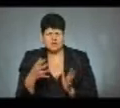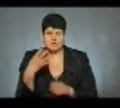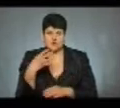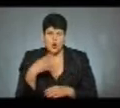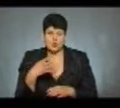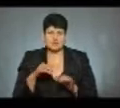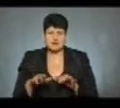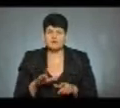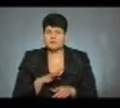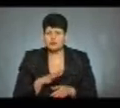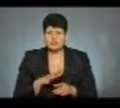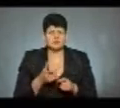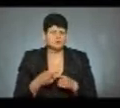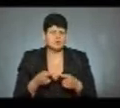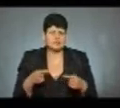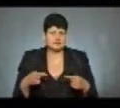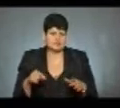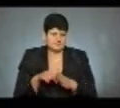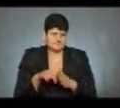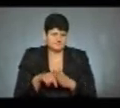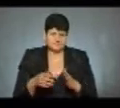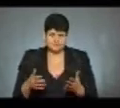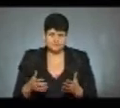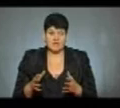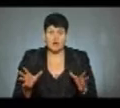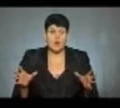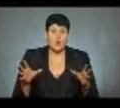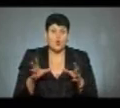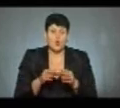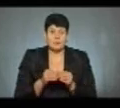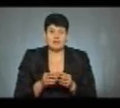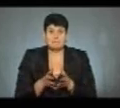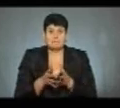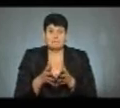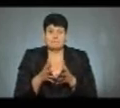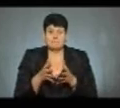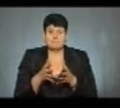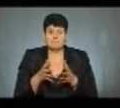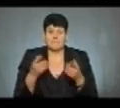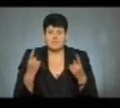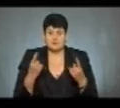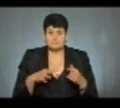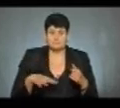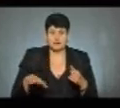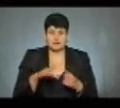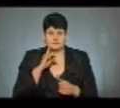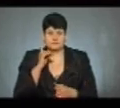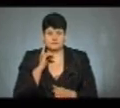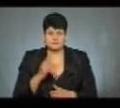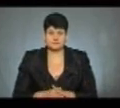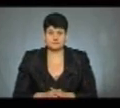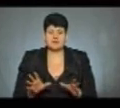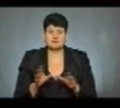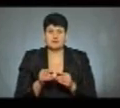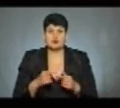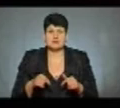заходів. Всі вони носили досить різний характер і охопили якнайбільшу аудиторію саме серед молоді.